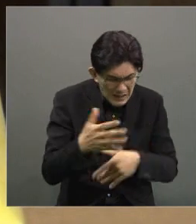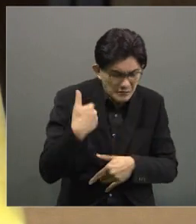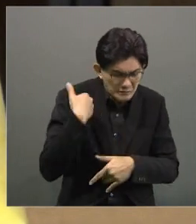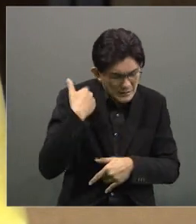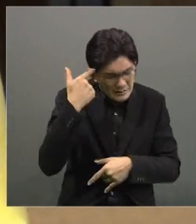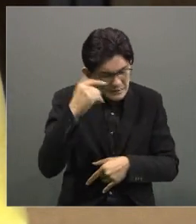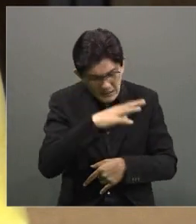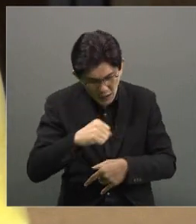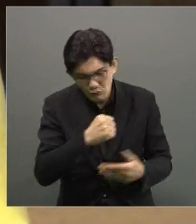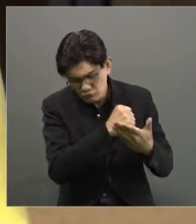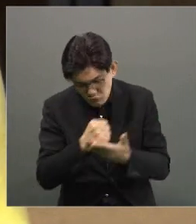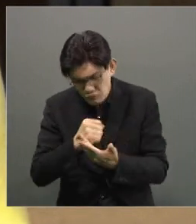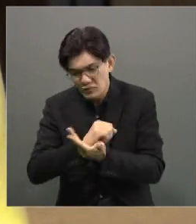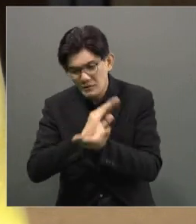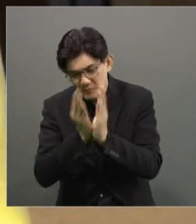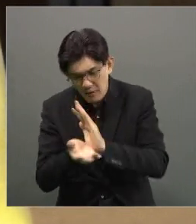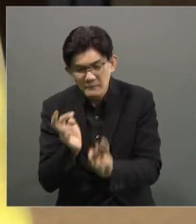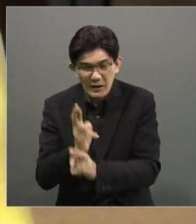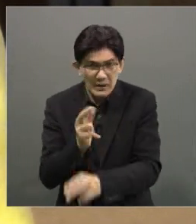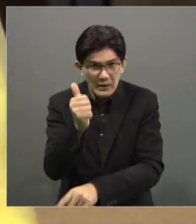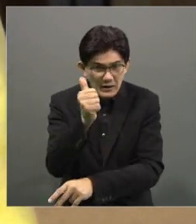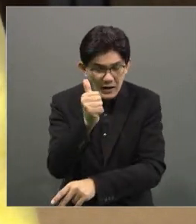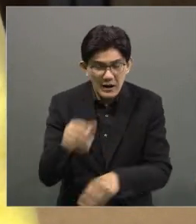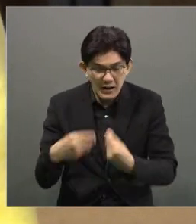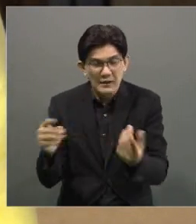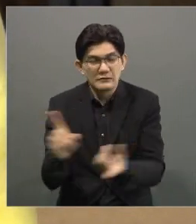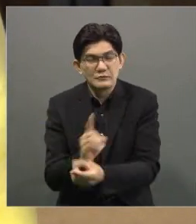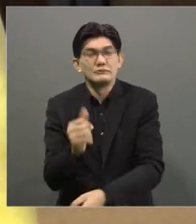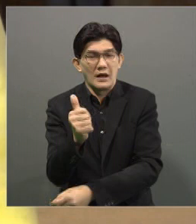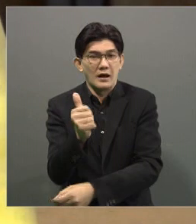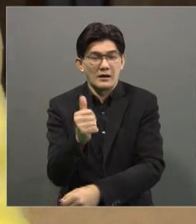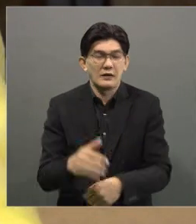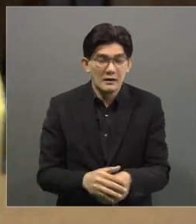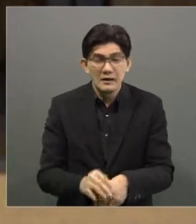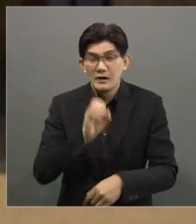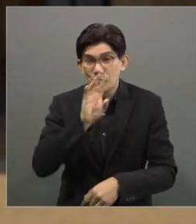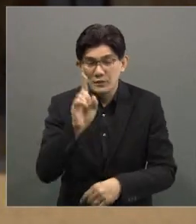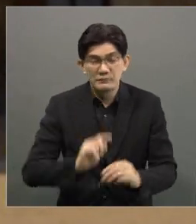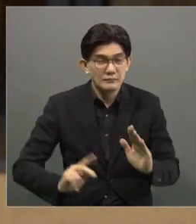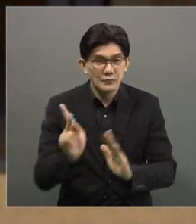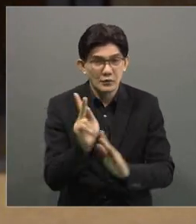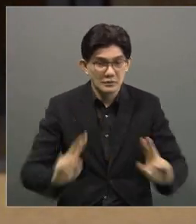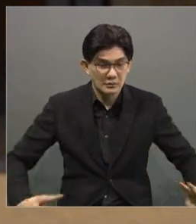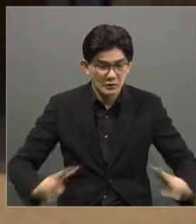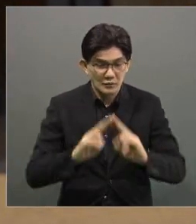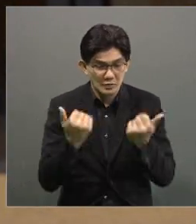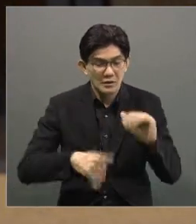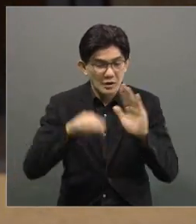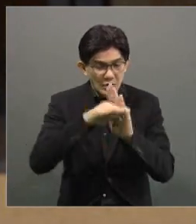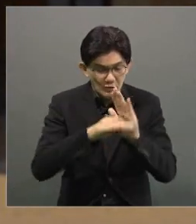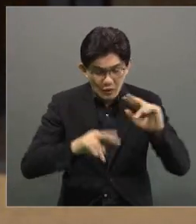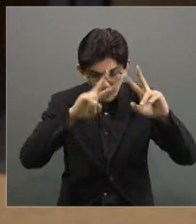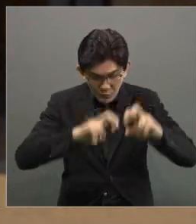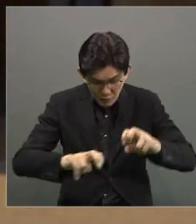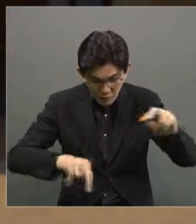ยนำเขาไปบำบัดรักษาจะได้มีโอกาสกลับคืนสู่สังคมแล้วคุณหมอก็ย้ำนะครับว่ากฎกระทรวงอันนี้ผ่านขั้นตอนกระบวนการพิจ